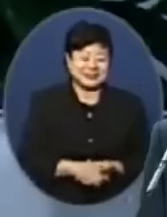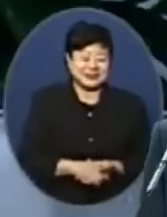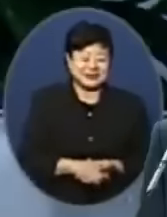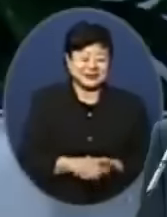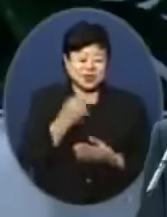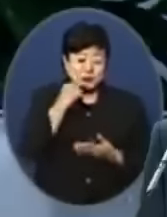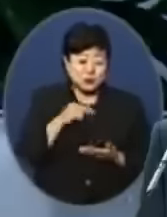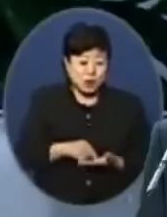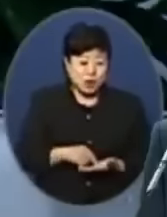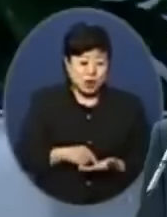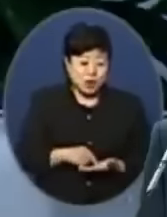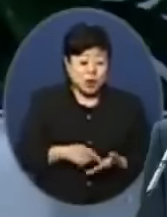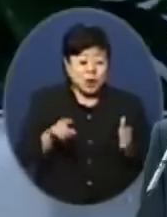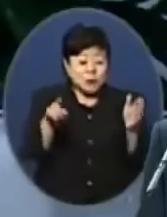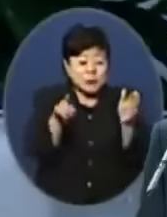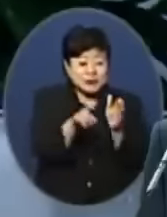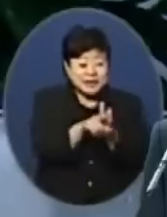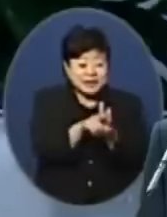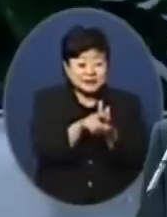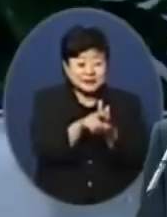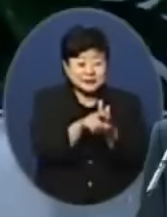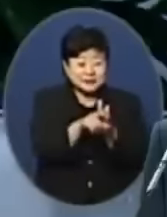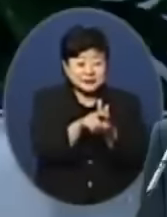그러니 보십시오. 믿음이